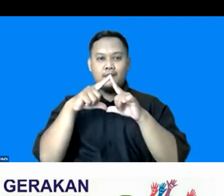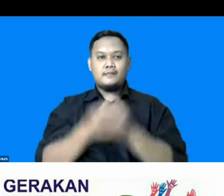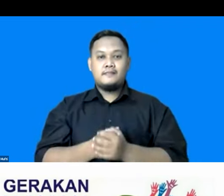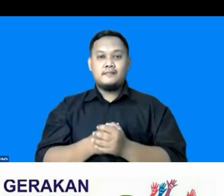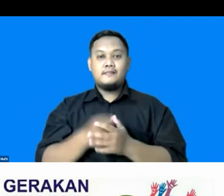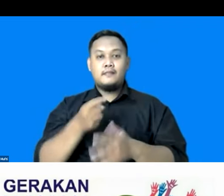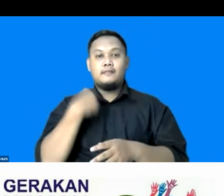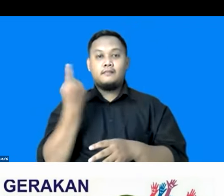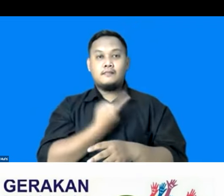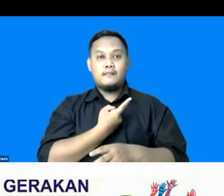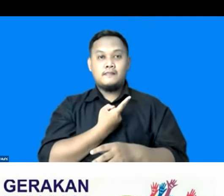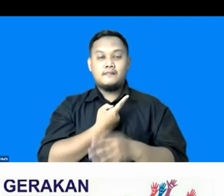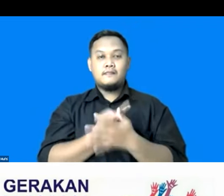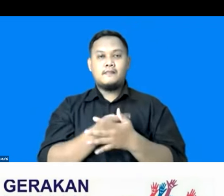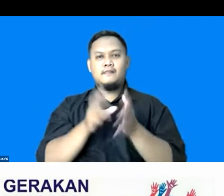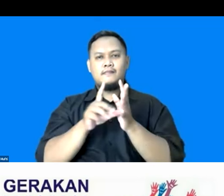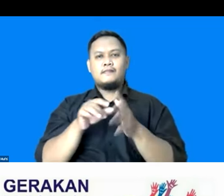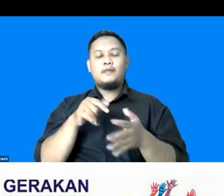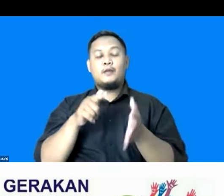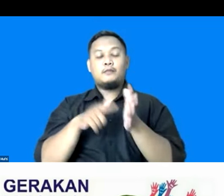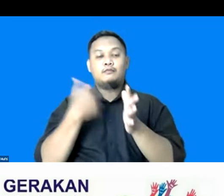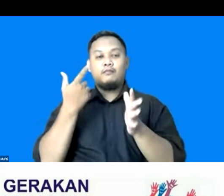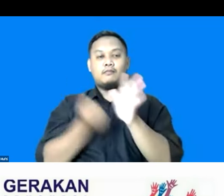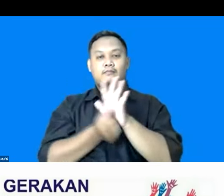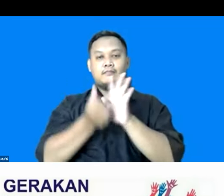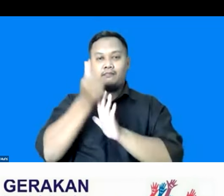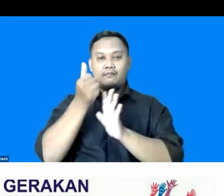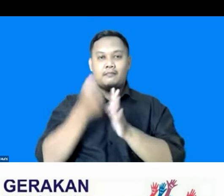kami akan memulai acara.